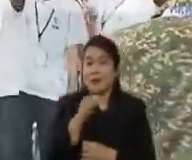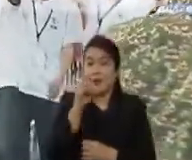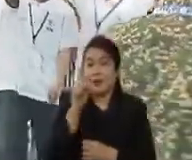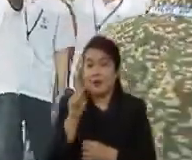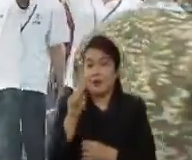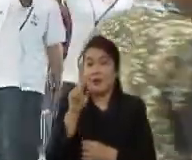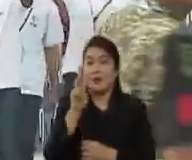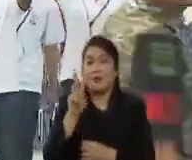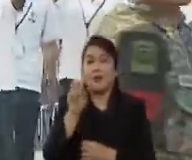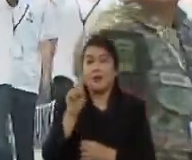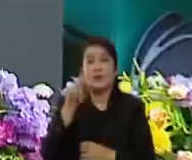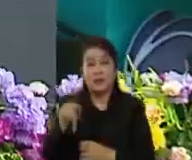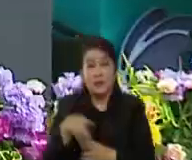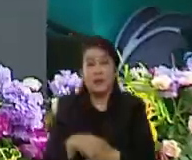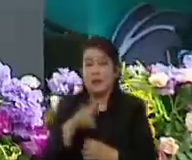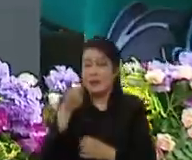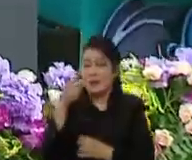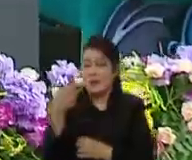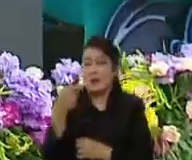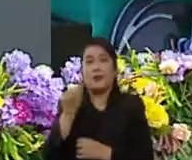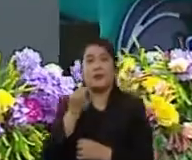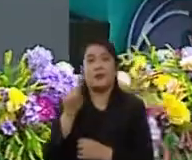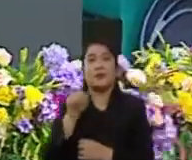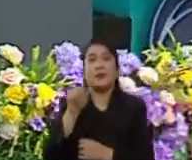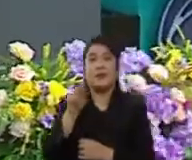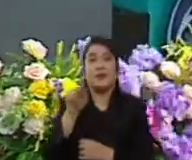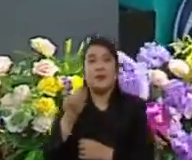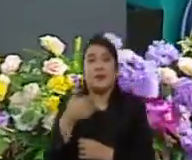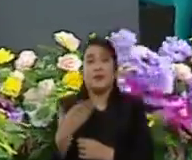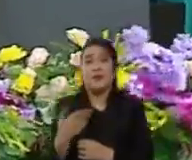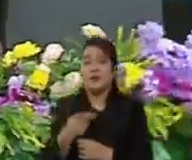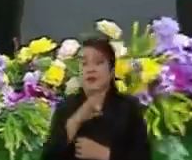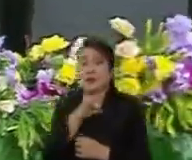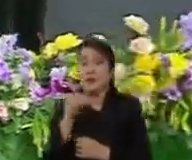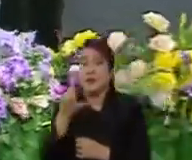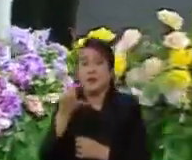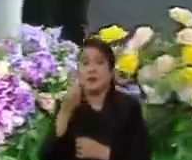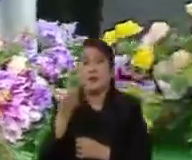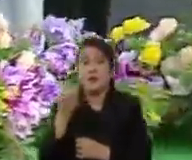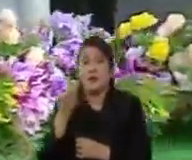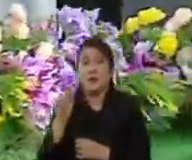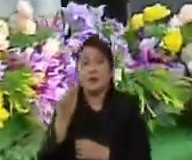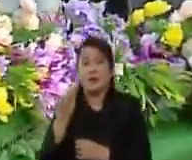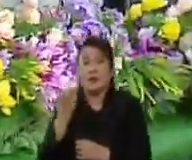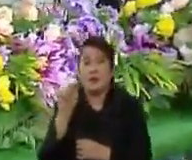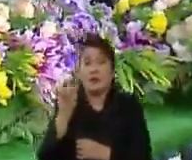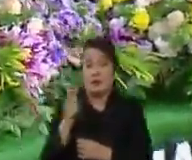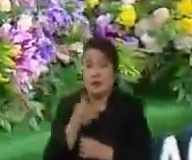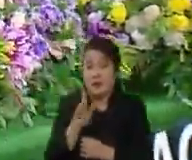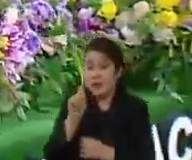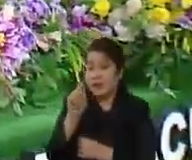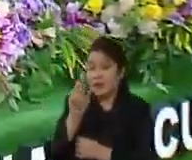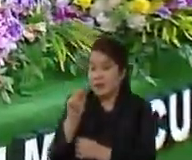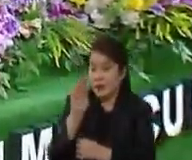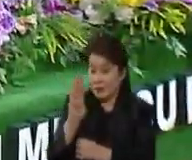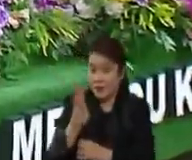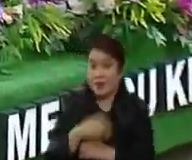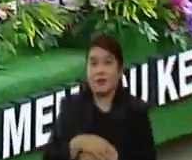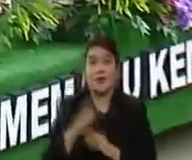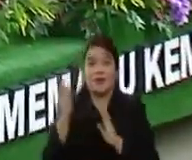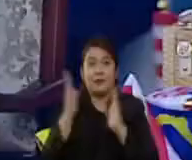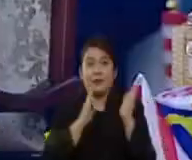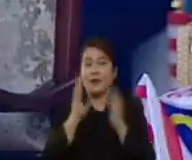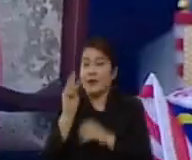KWSP, Khazanah Nasional Berhad, LTAT, Lembaga Tabung Haji, PNB, Malaysian Aviation